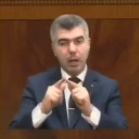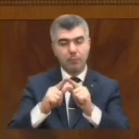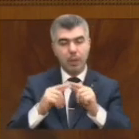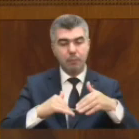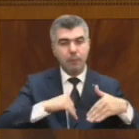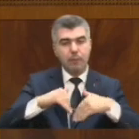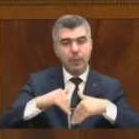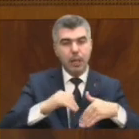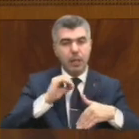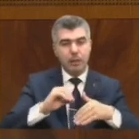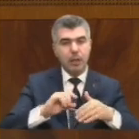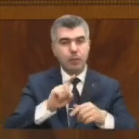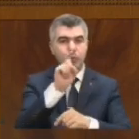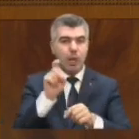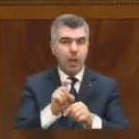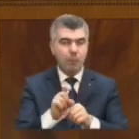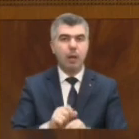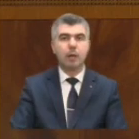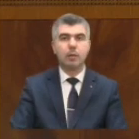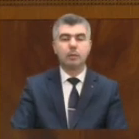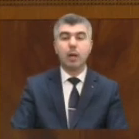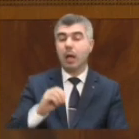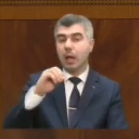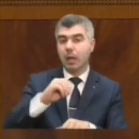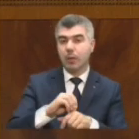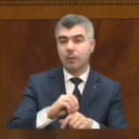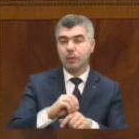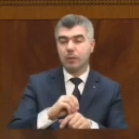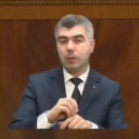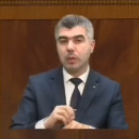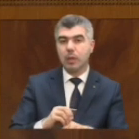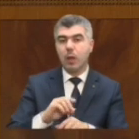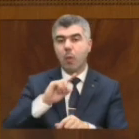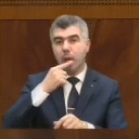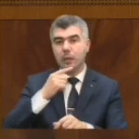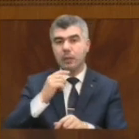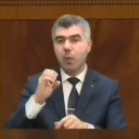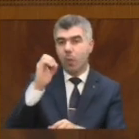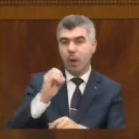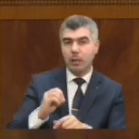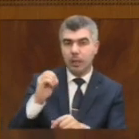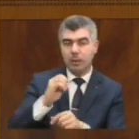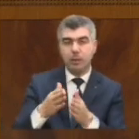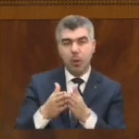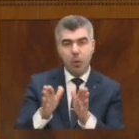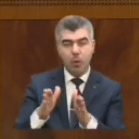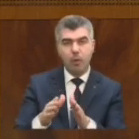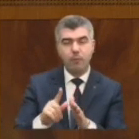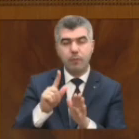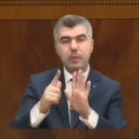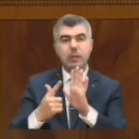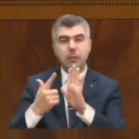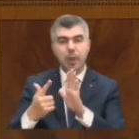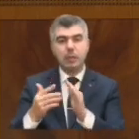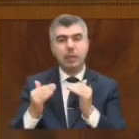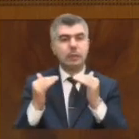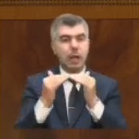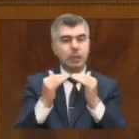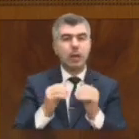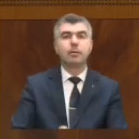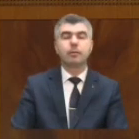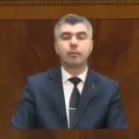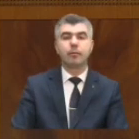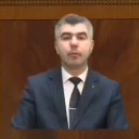زاكورة ومحاميد الغزلان، والطريق الوطني رقم 9 ما بين زاكورة ورزازات، والطريق الوطني رقم 17 بين زاكورة وطاطا،